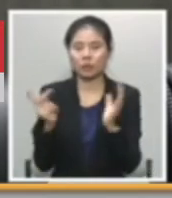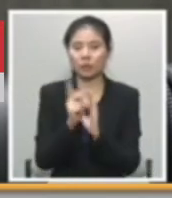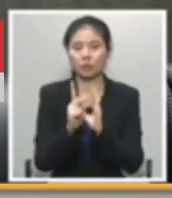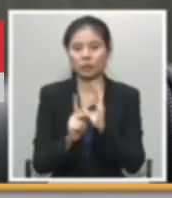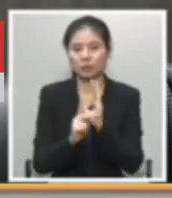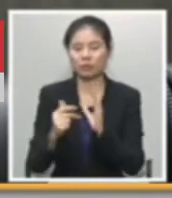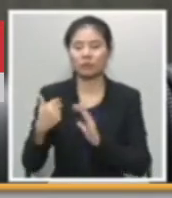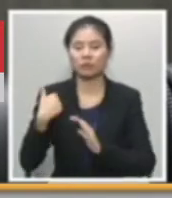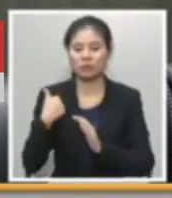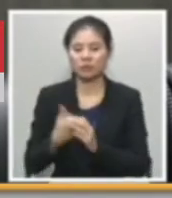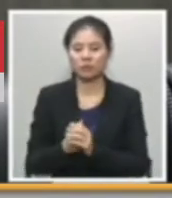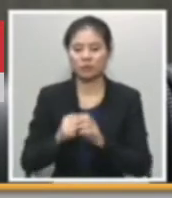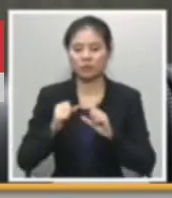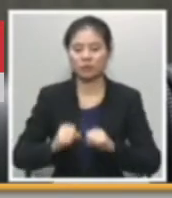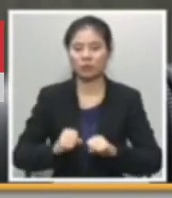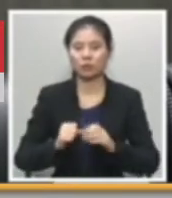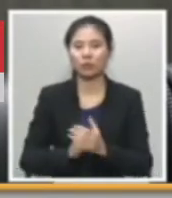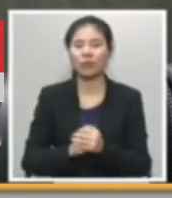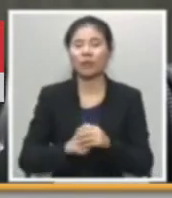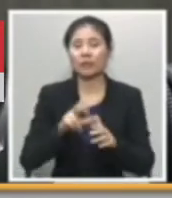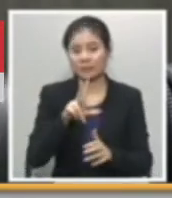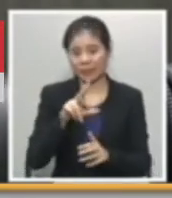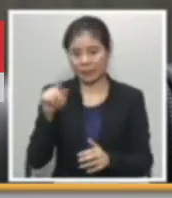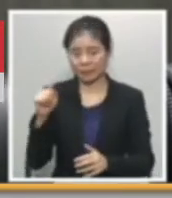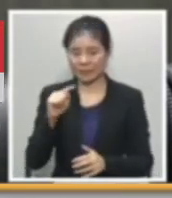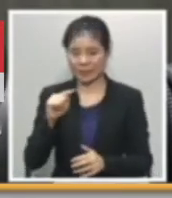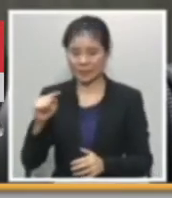ที่